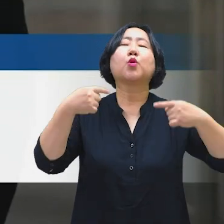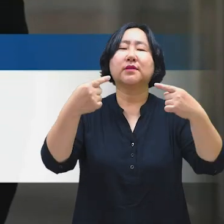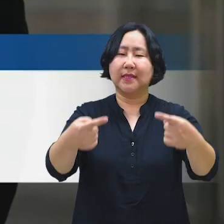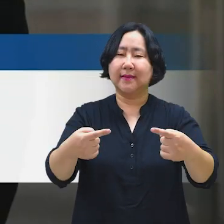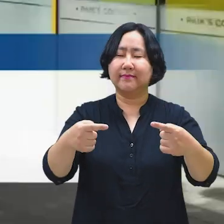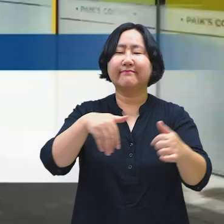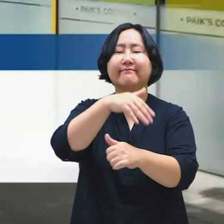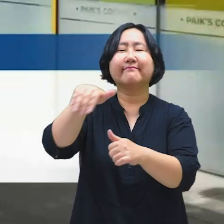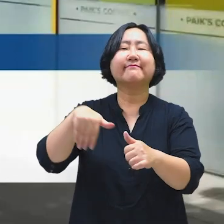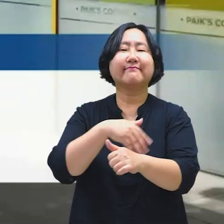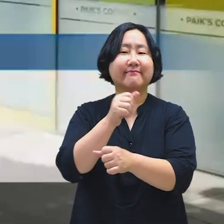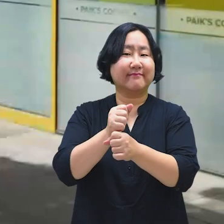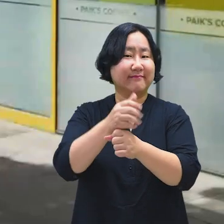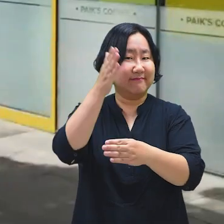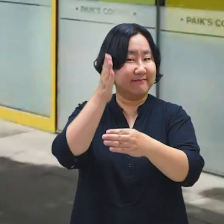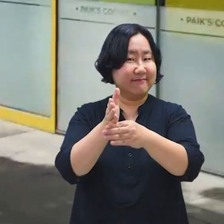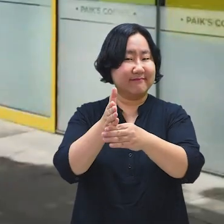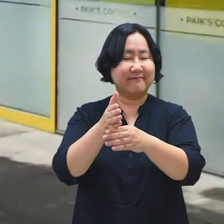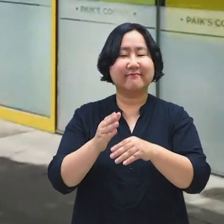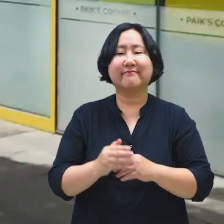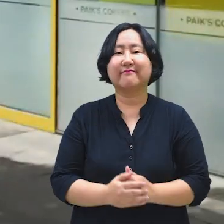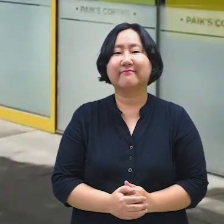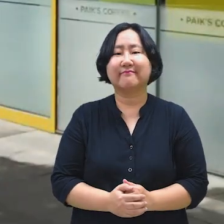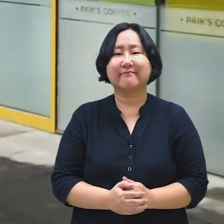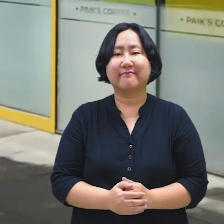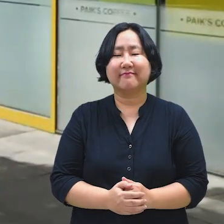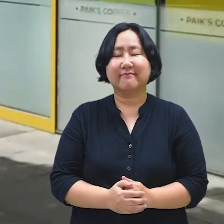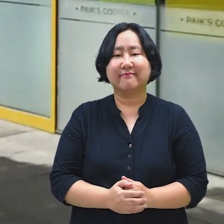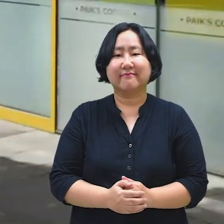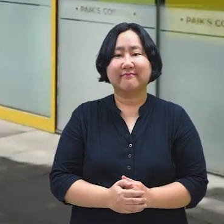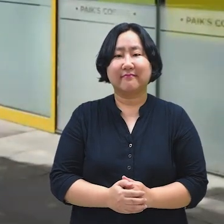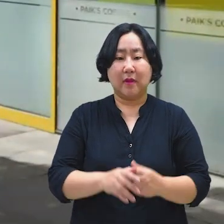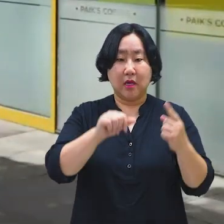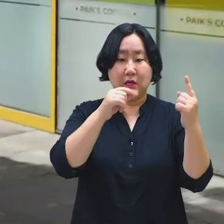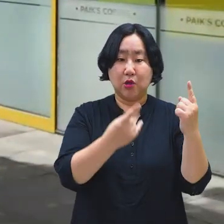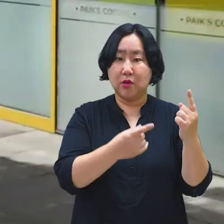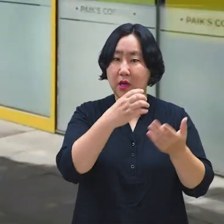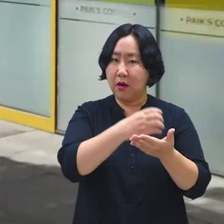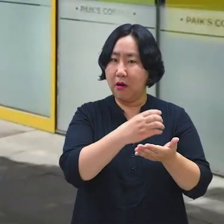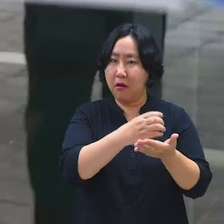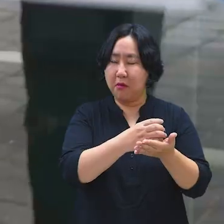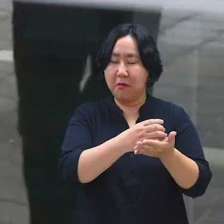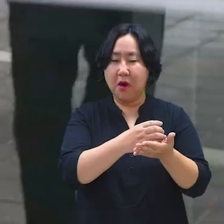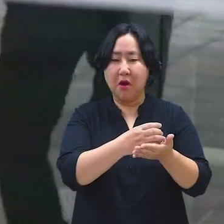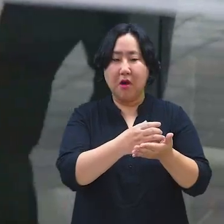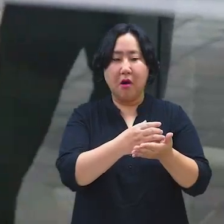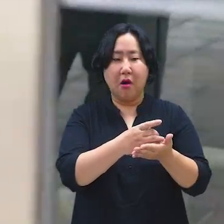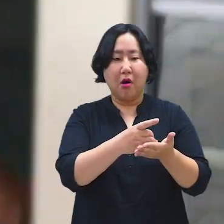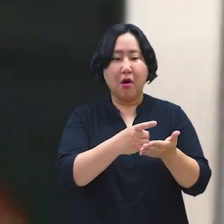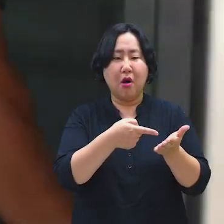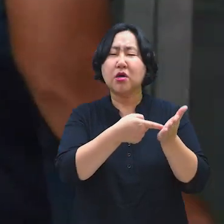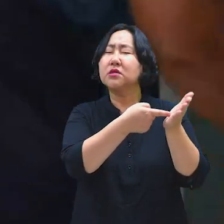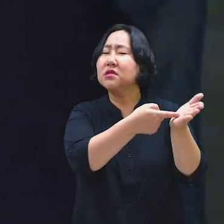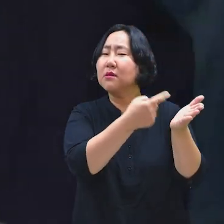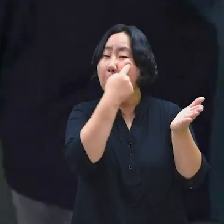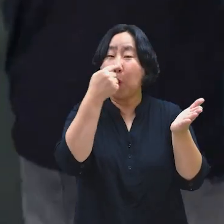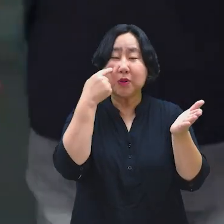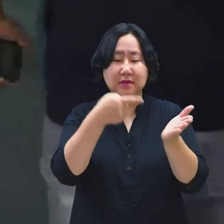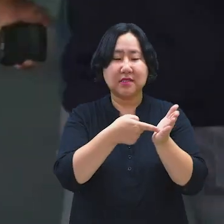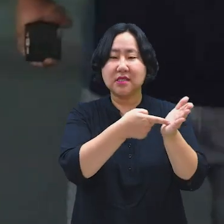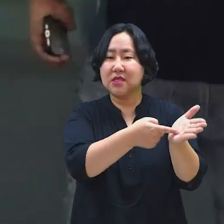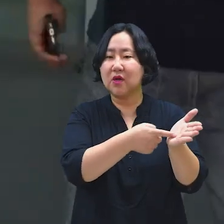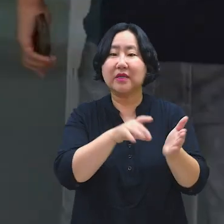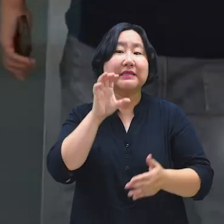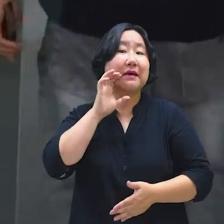중에 있습니다 또한 1회용컵 보증금 제도를 신청하는 카페는 자원 순환